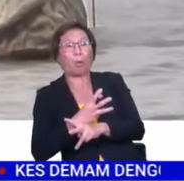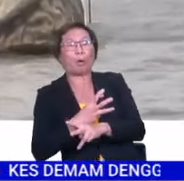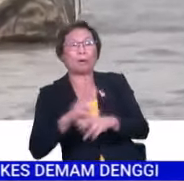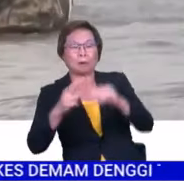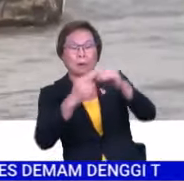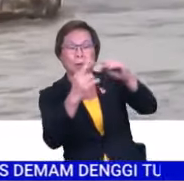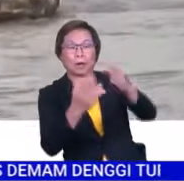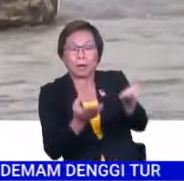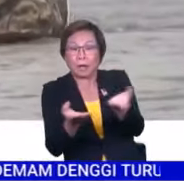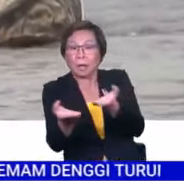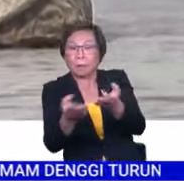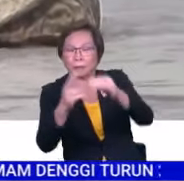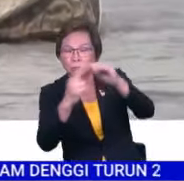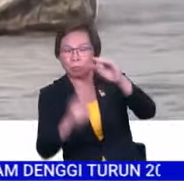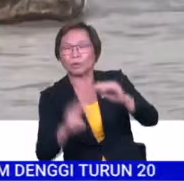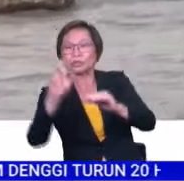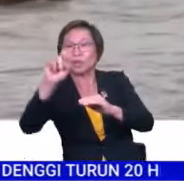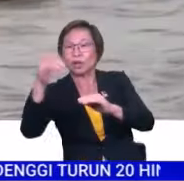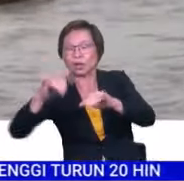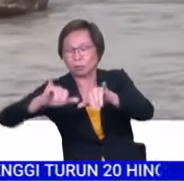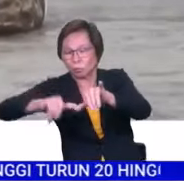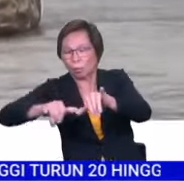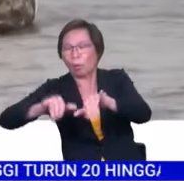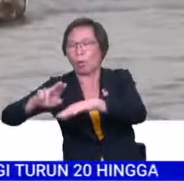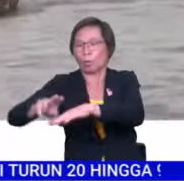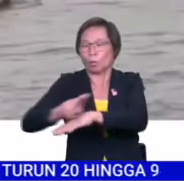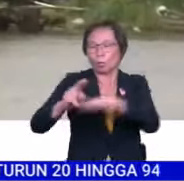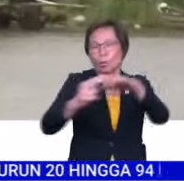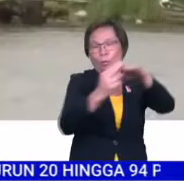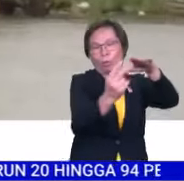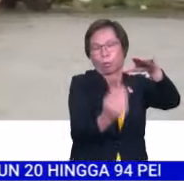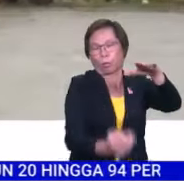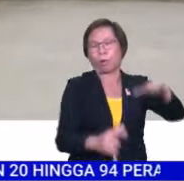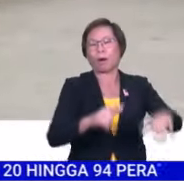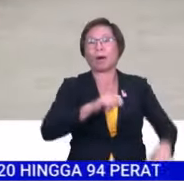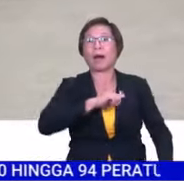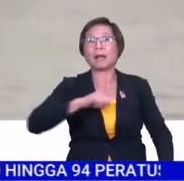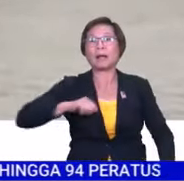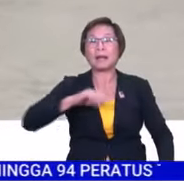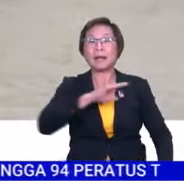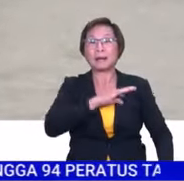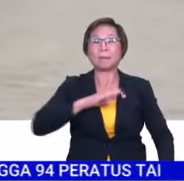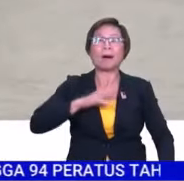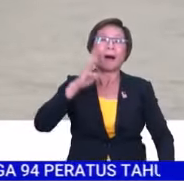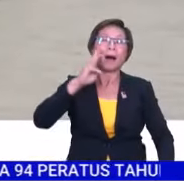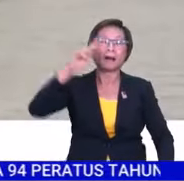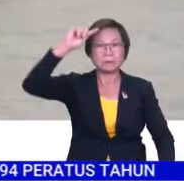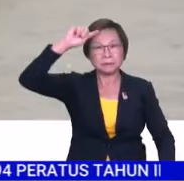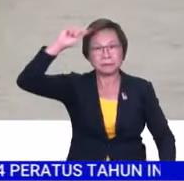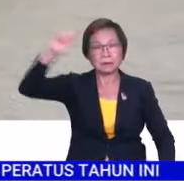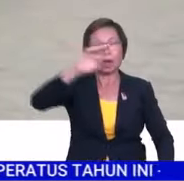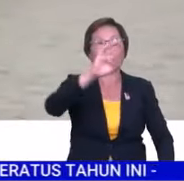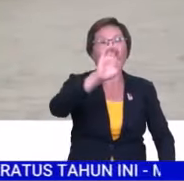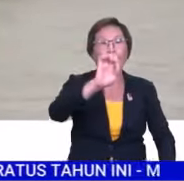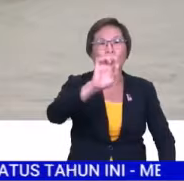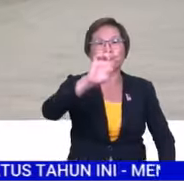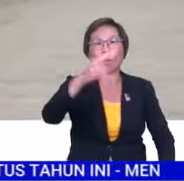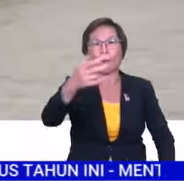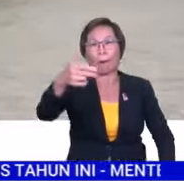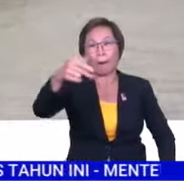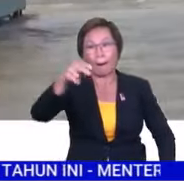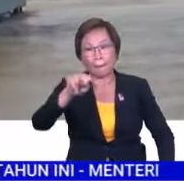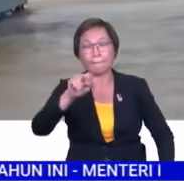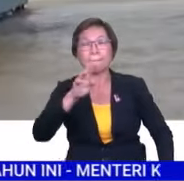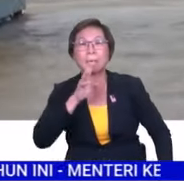juruselam daripada sebuah syarikat kejuruteraan digunakan. Ahli Lembaga Pengarah Syarikat Air Terengganu Burhanuddin Helmi Muhammad